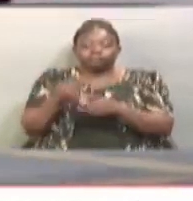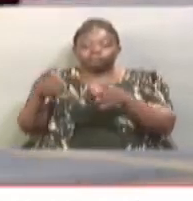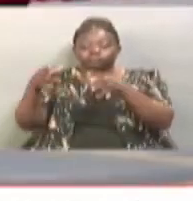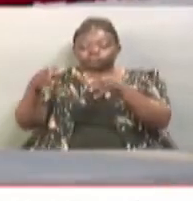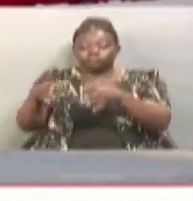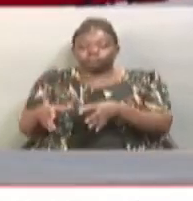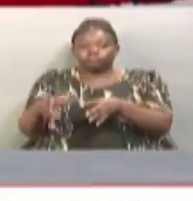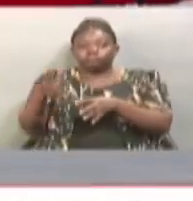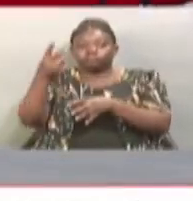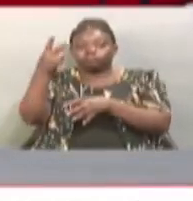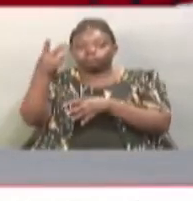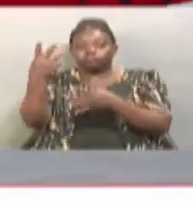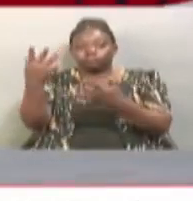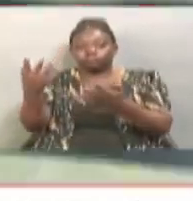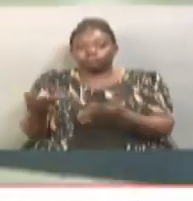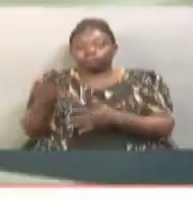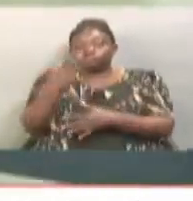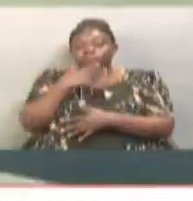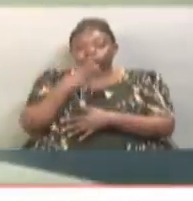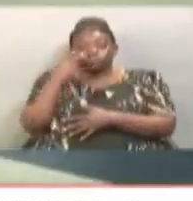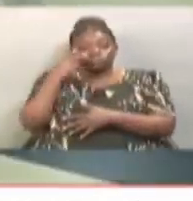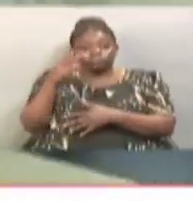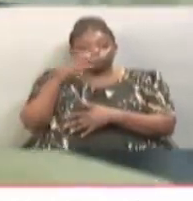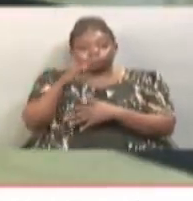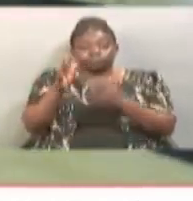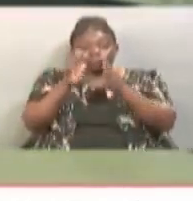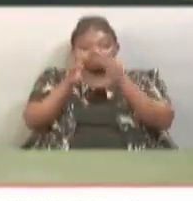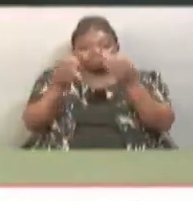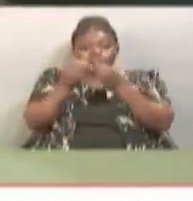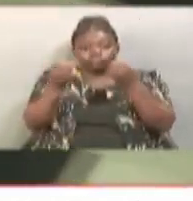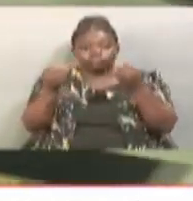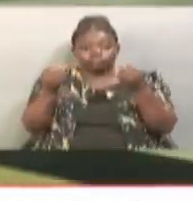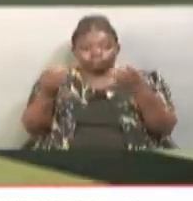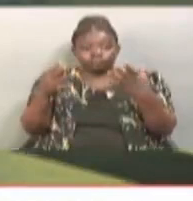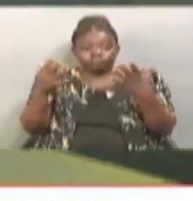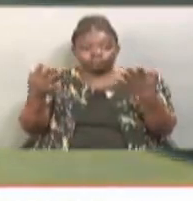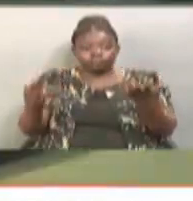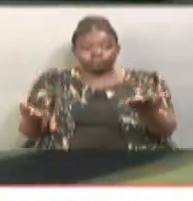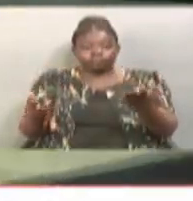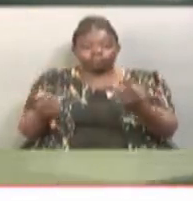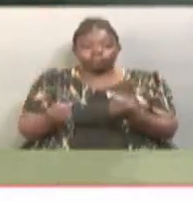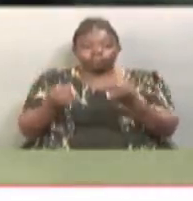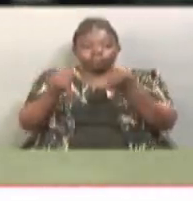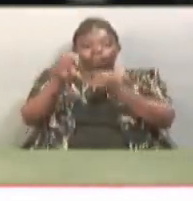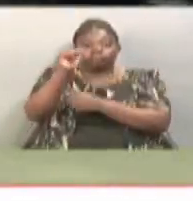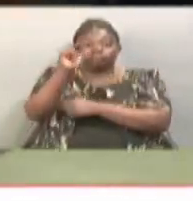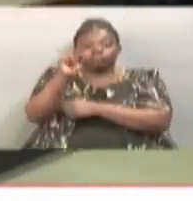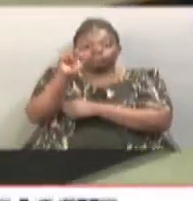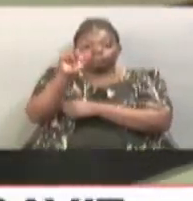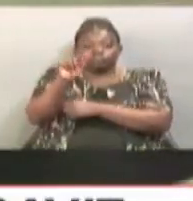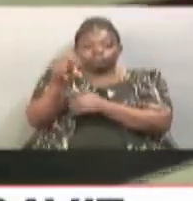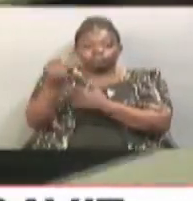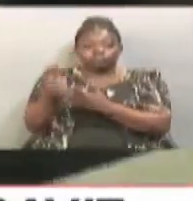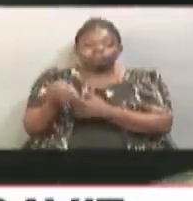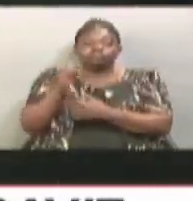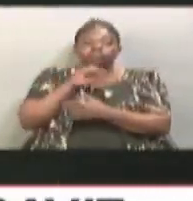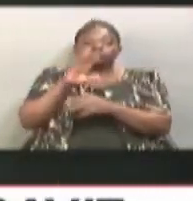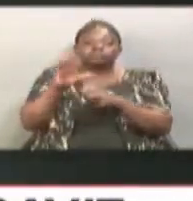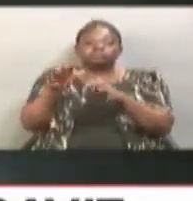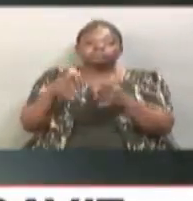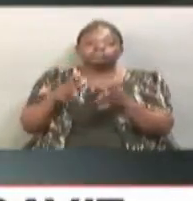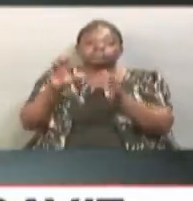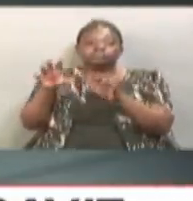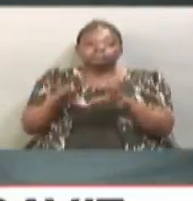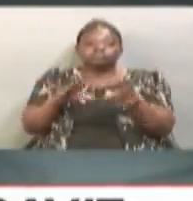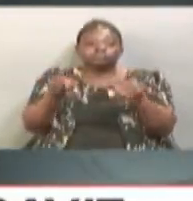bibiri era nga tebagadde kulaga feesi zaabwe nga n'abasinga ku bo baatwalibwa b'ejenti nga babeekokodde engeri gye babayisizza